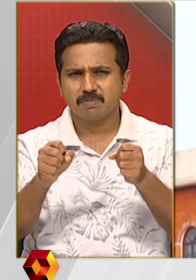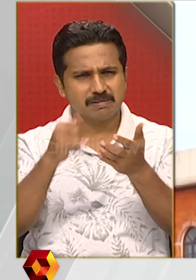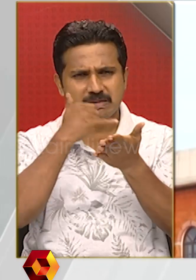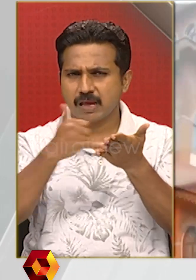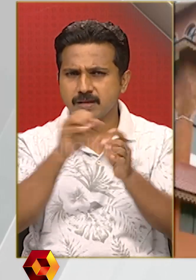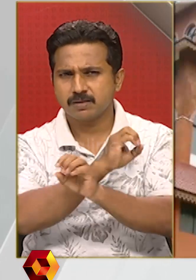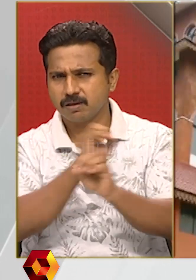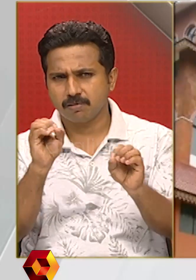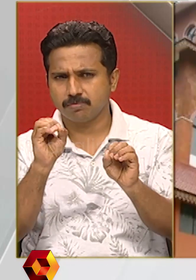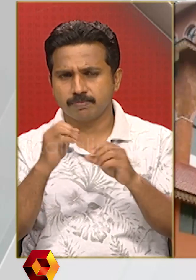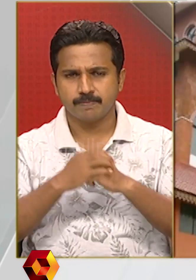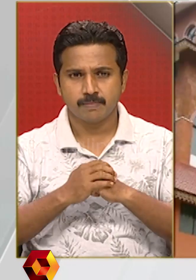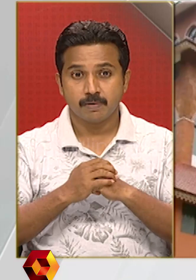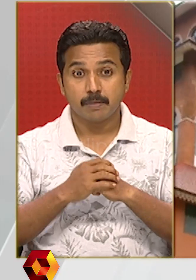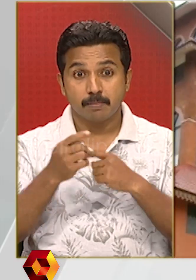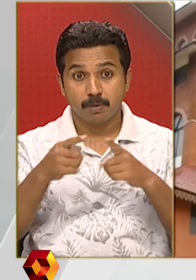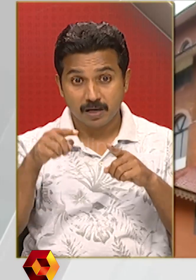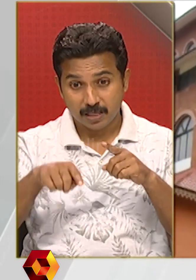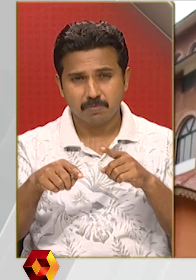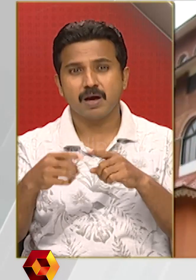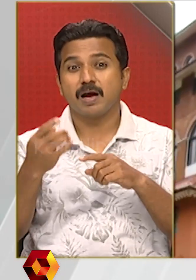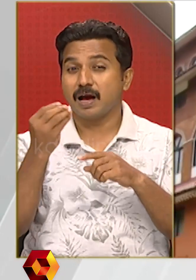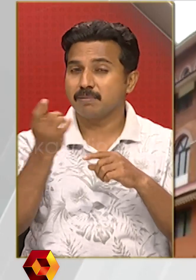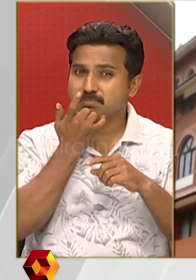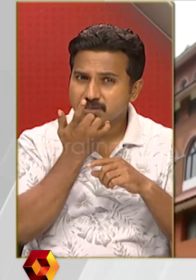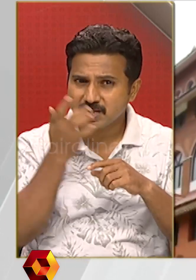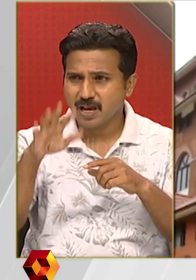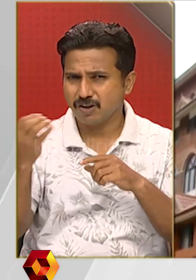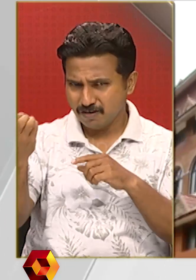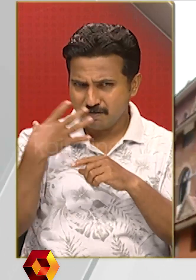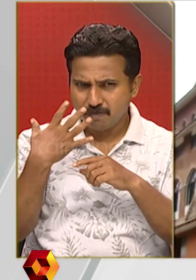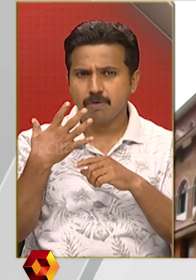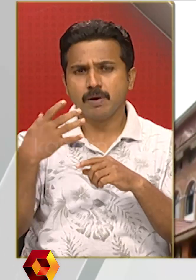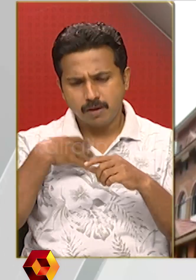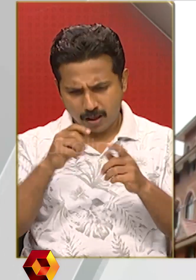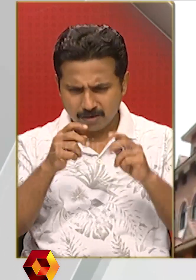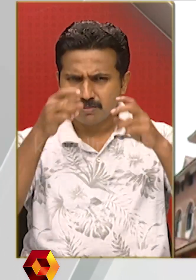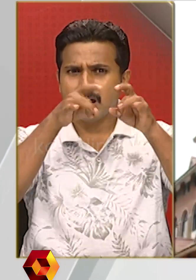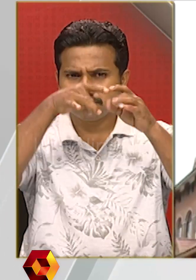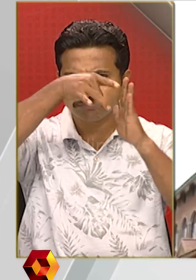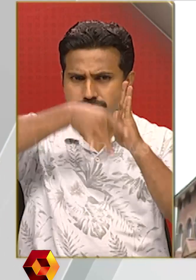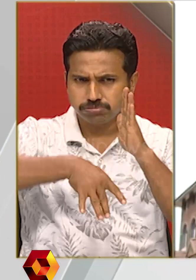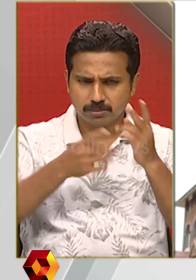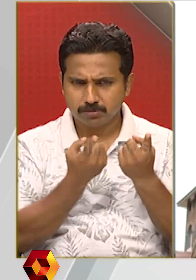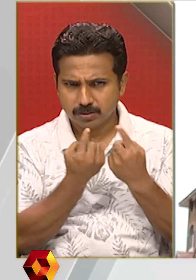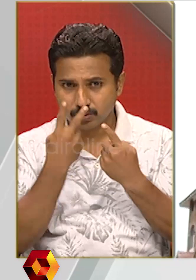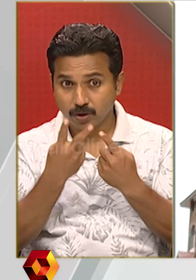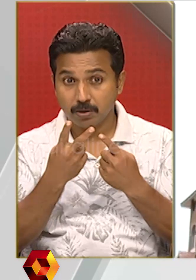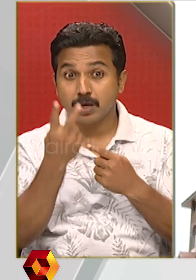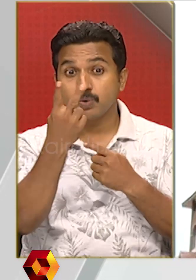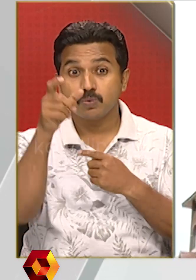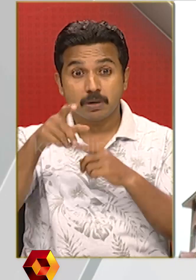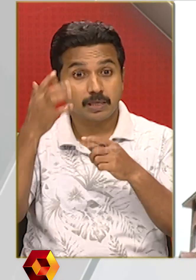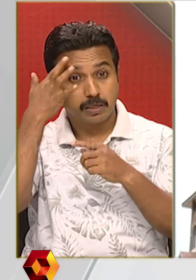ചെയ്യേണ്ട സാഹചര്യമില്ല. എന്നാൽ വിമർശനങ്ങളും പ്രതിഷേധങ്ങളും ഉയർന്ന സാഹചര്യത്തിൽ വിശദമായ പരിശോധനയ്ക്കായി രണ്ടംഗ വിദഗ്ധ